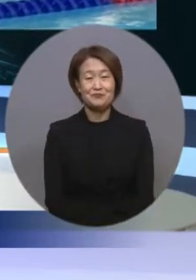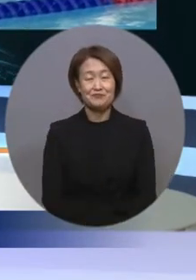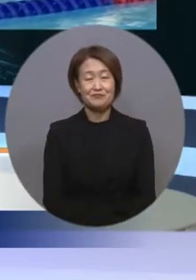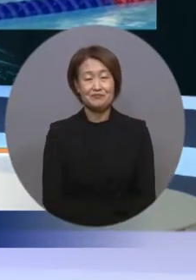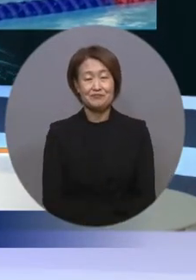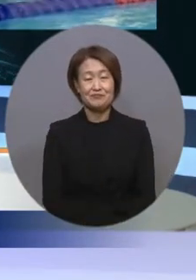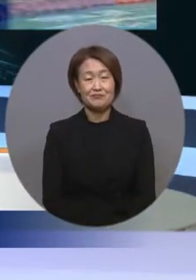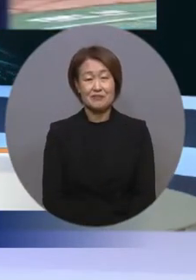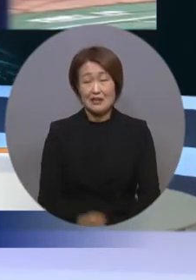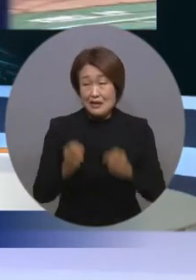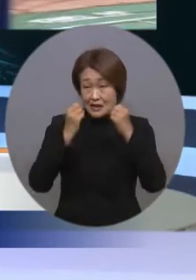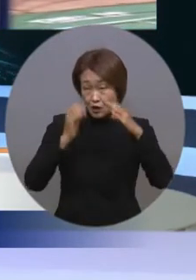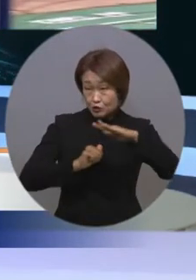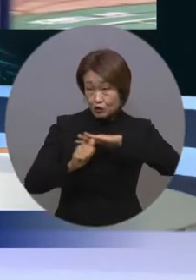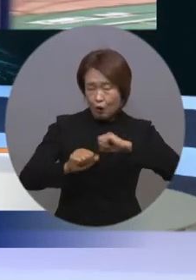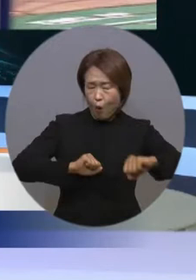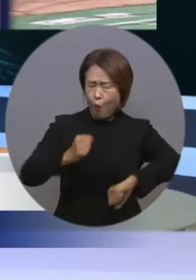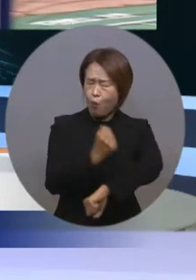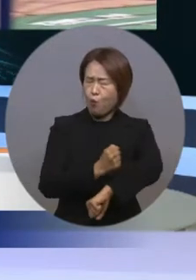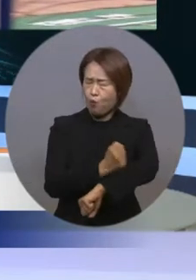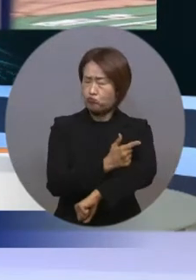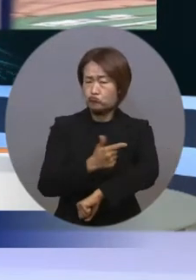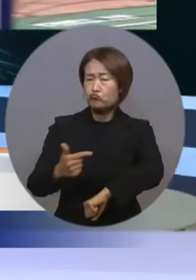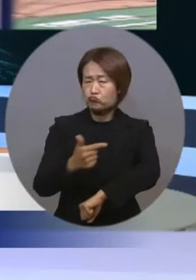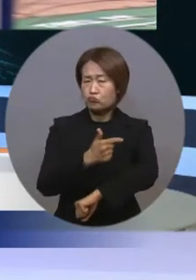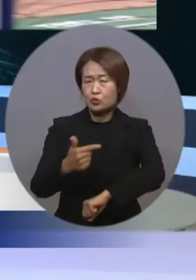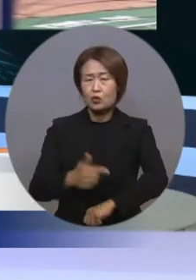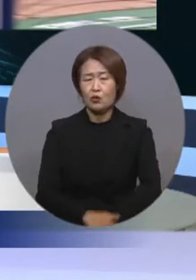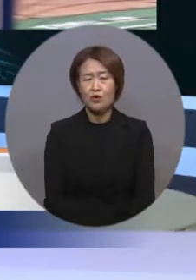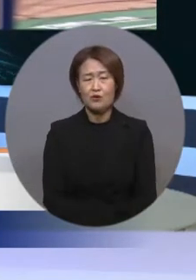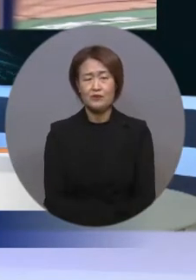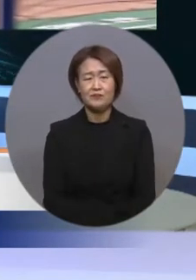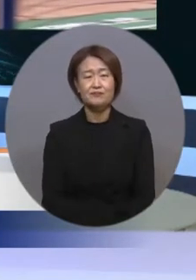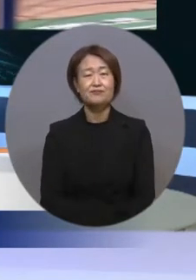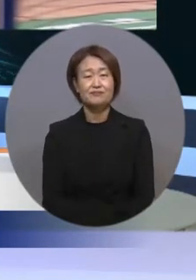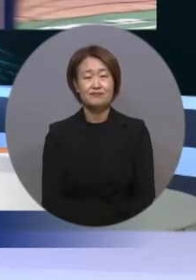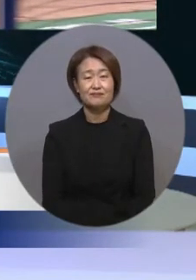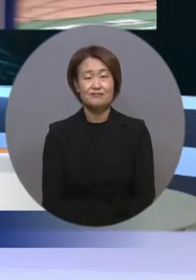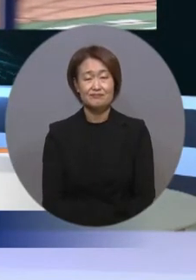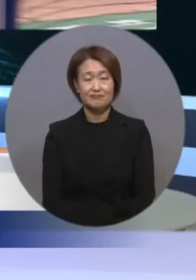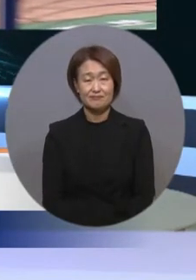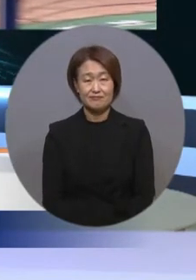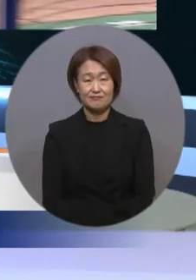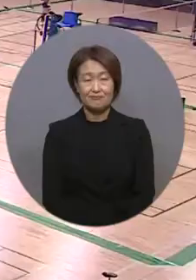대회에서도 신인 선수들의 활약이 주목을 받았는데요. 박성용 기자가 만나봤습니다.